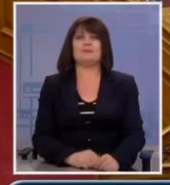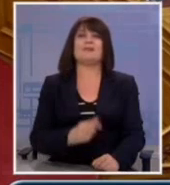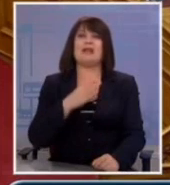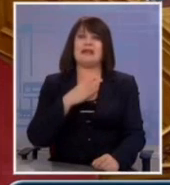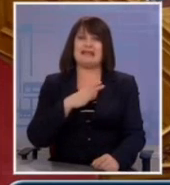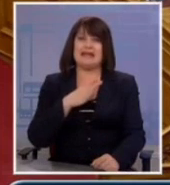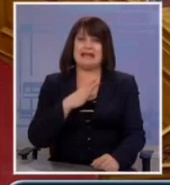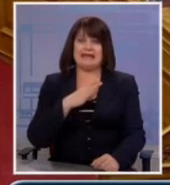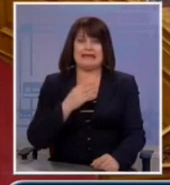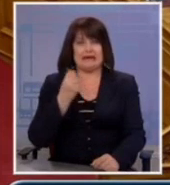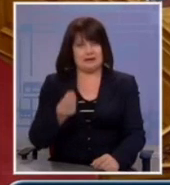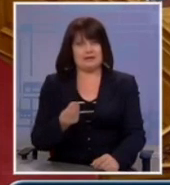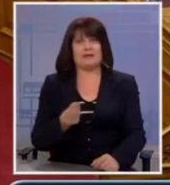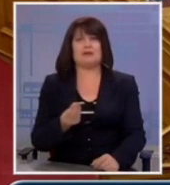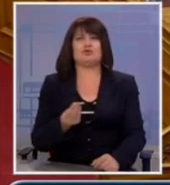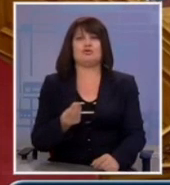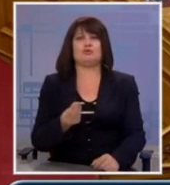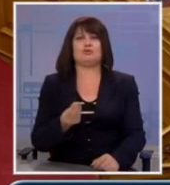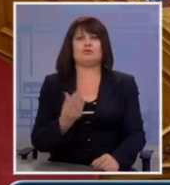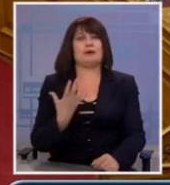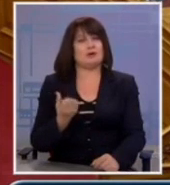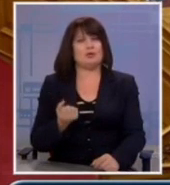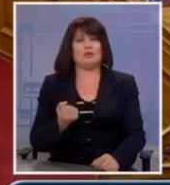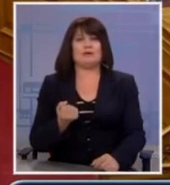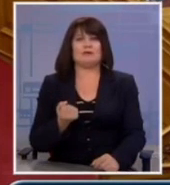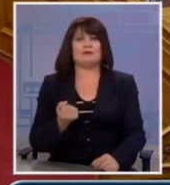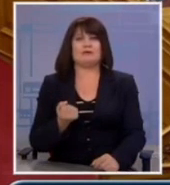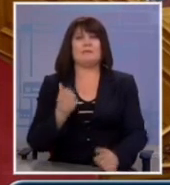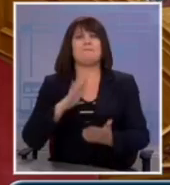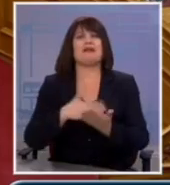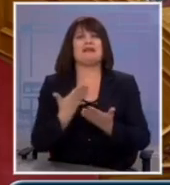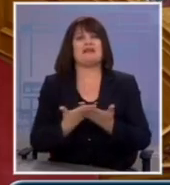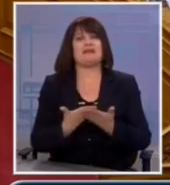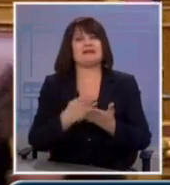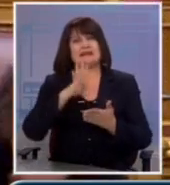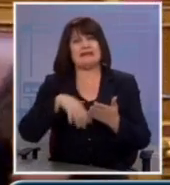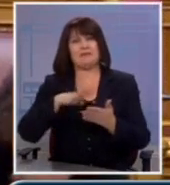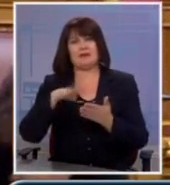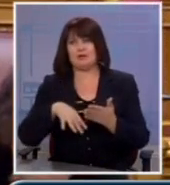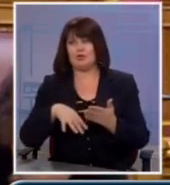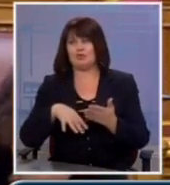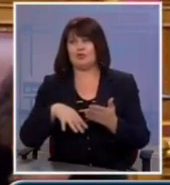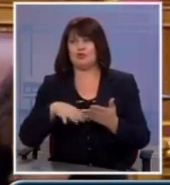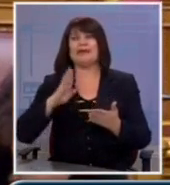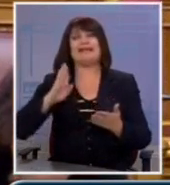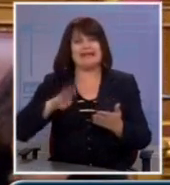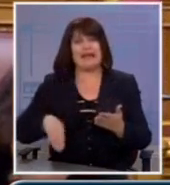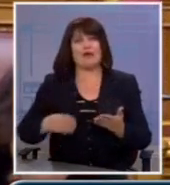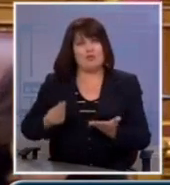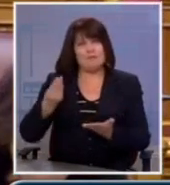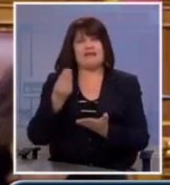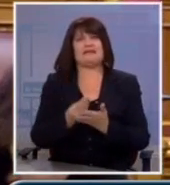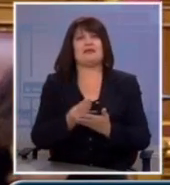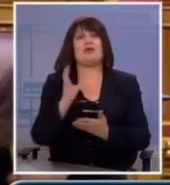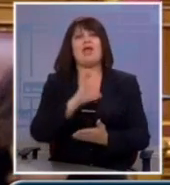ήθελα να καταθέσω. Έχουμε και σε μετάφραση το κείμενο το τελικό το οποίο είχε κατατεθεί από